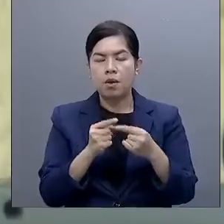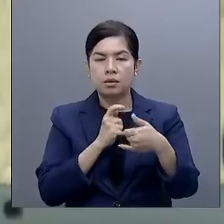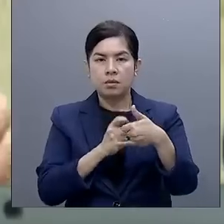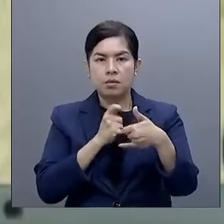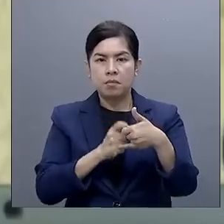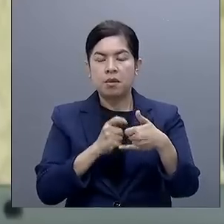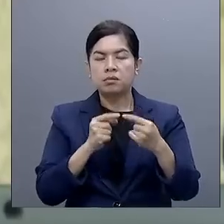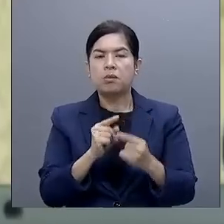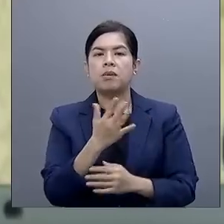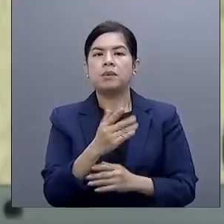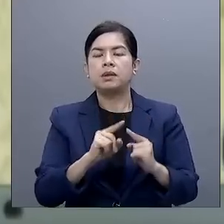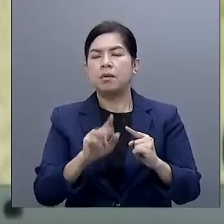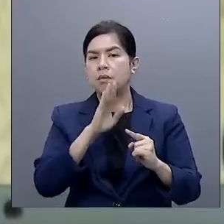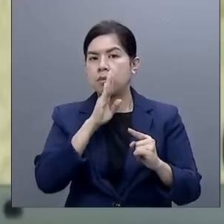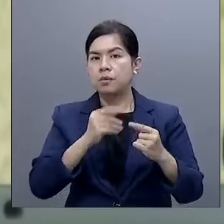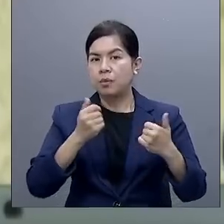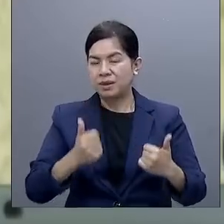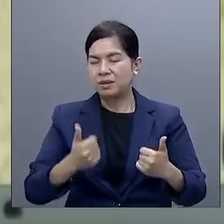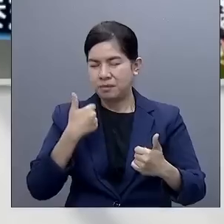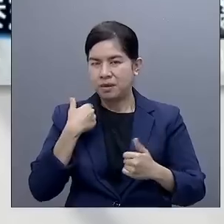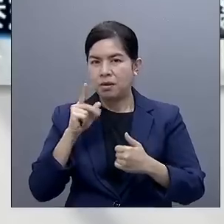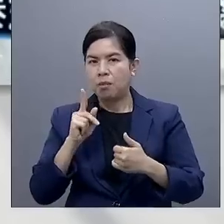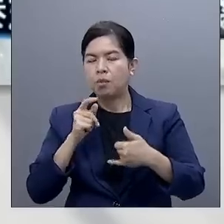วันนี้นะครับถ้ามีข้อมูลเอาเข้ามา